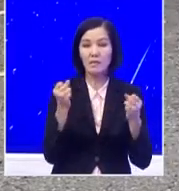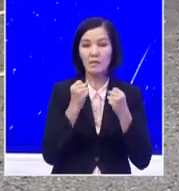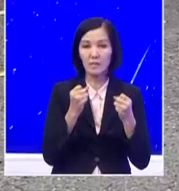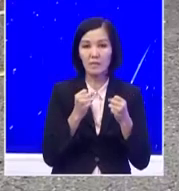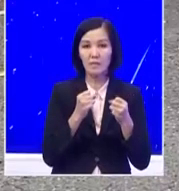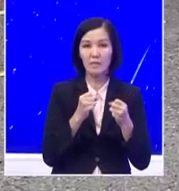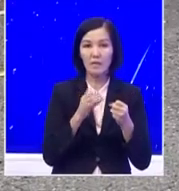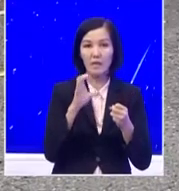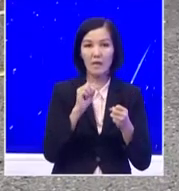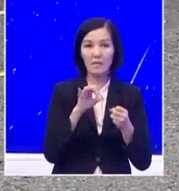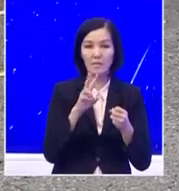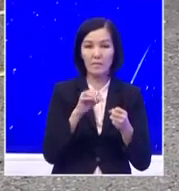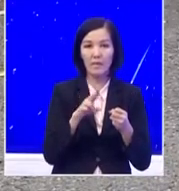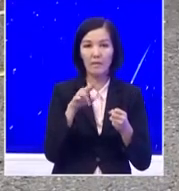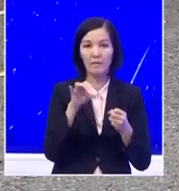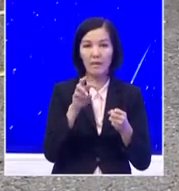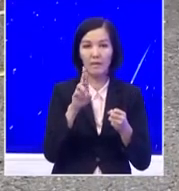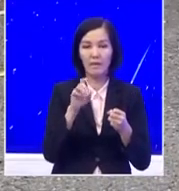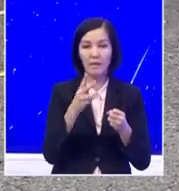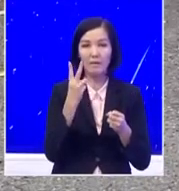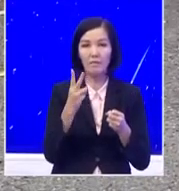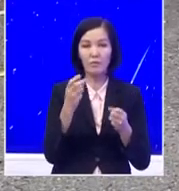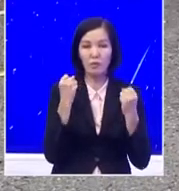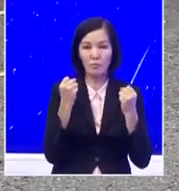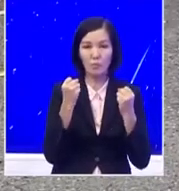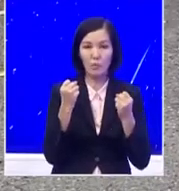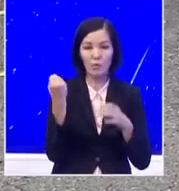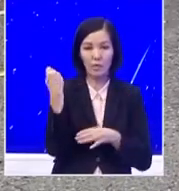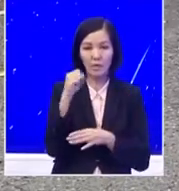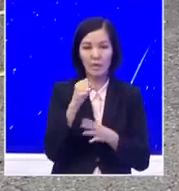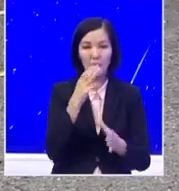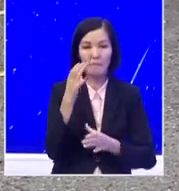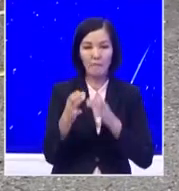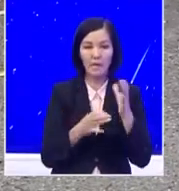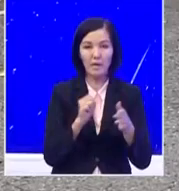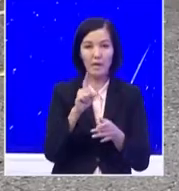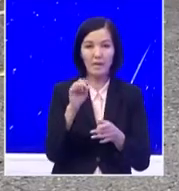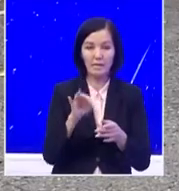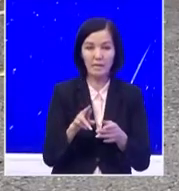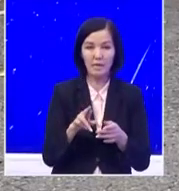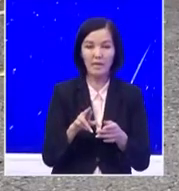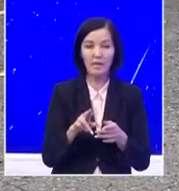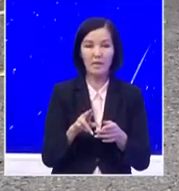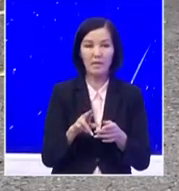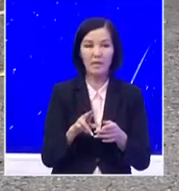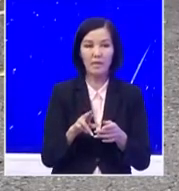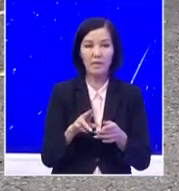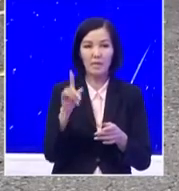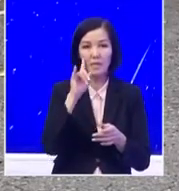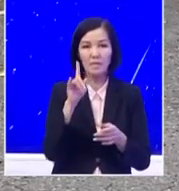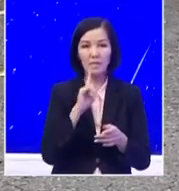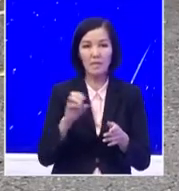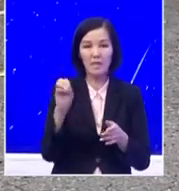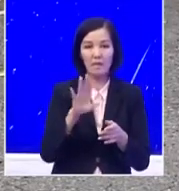Акрамбек Асибай и Акатаева Данеля. Они обе чемпионки мира, чемпионки Кубка мира, чемпионки Азии,